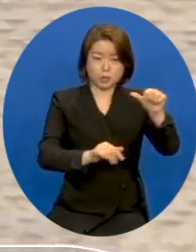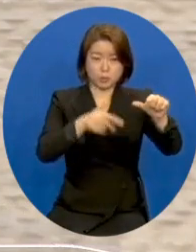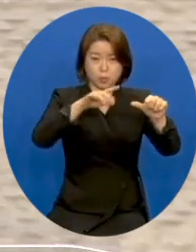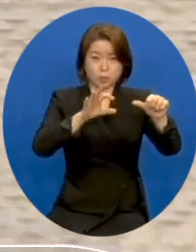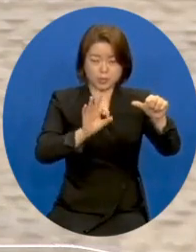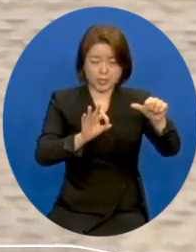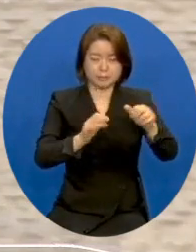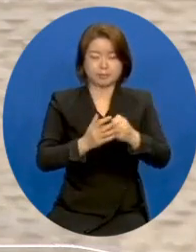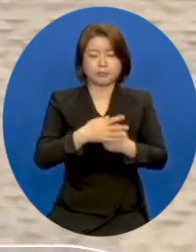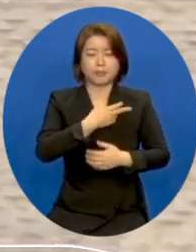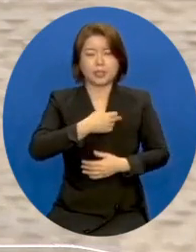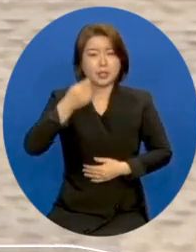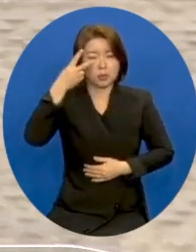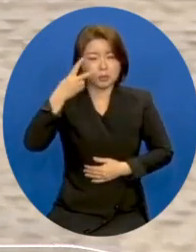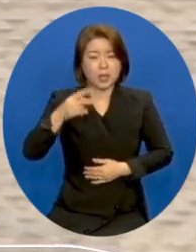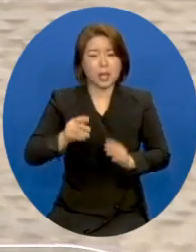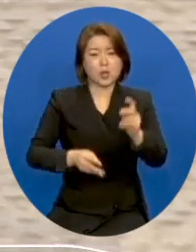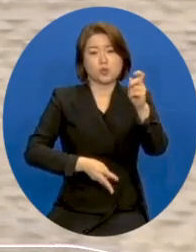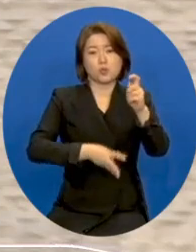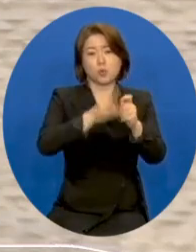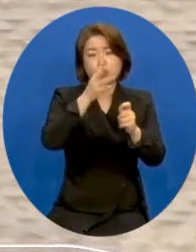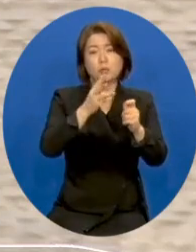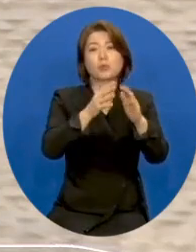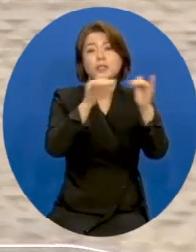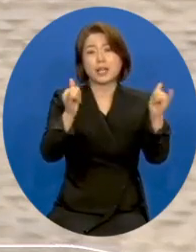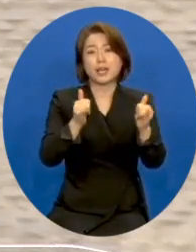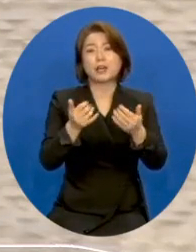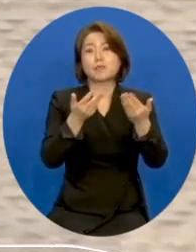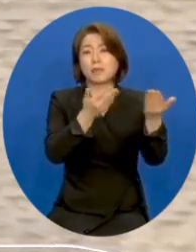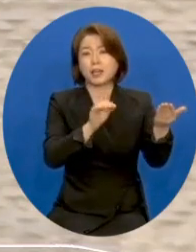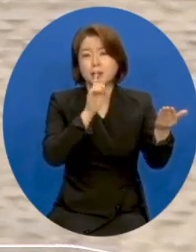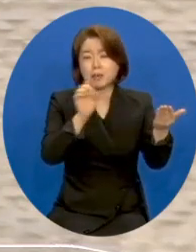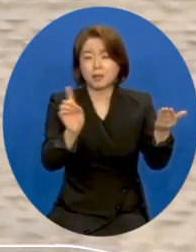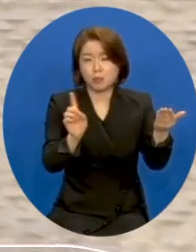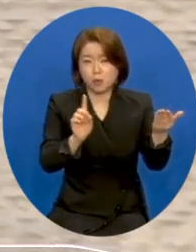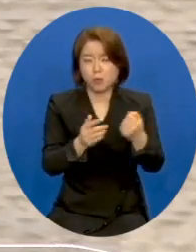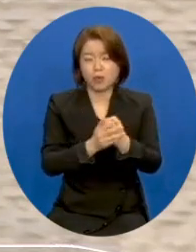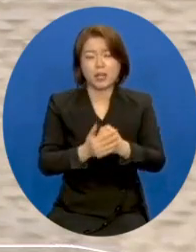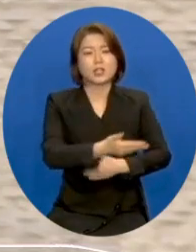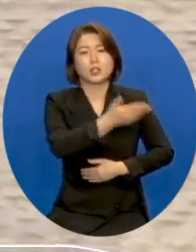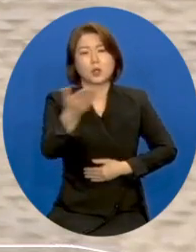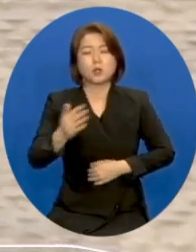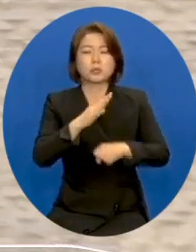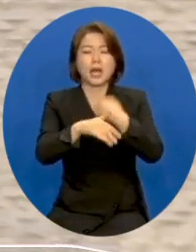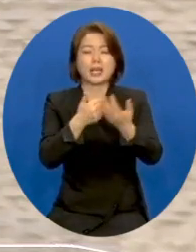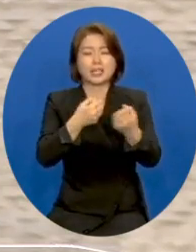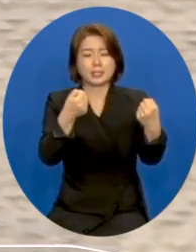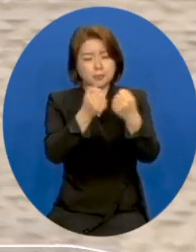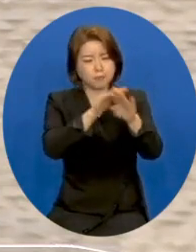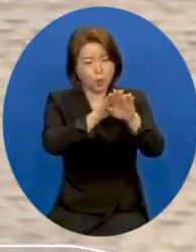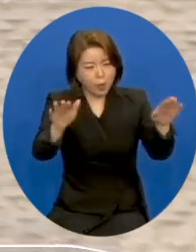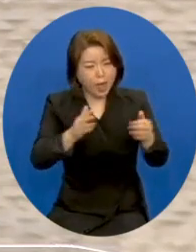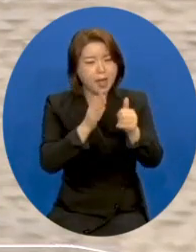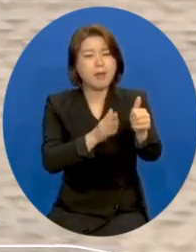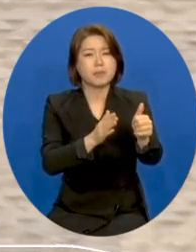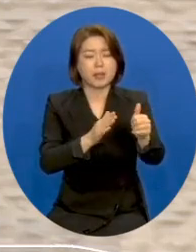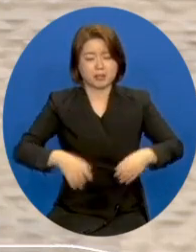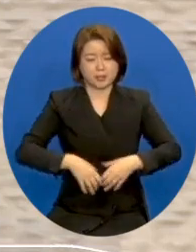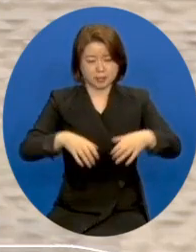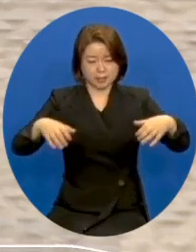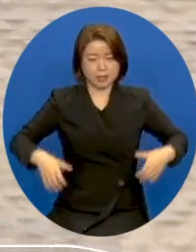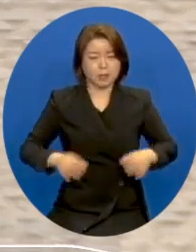사도 바울은 고린도 교인들에게 여러분은 하나님과 화해하십시오 그렇게